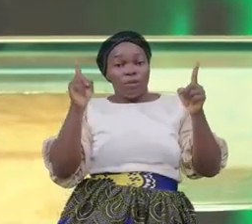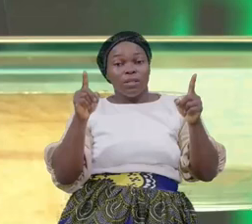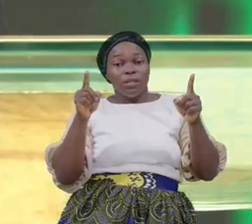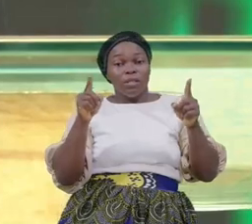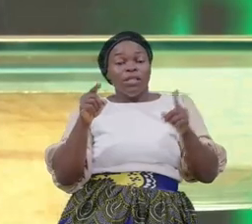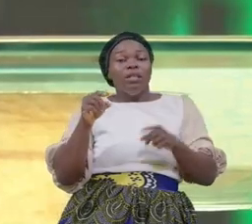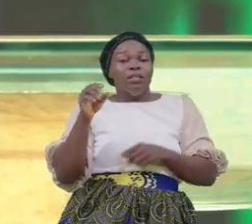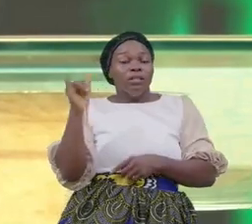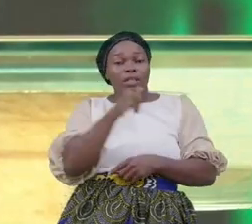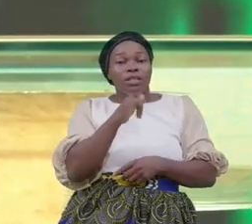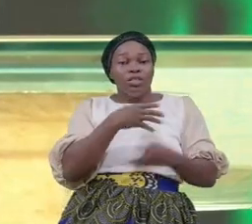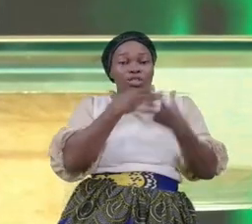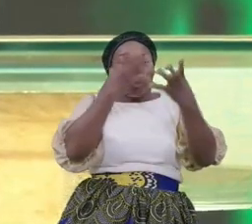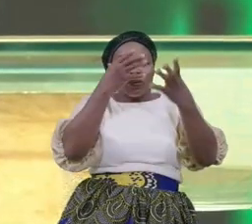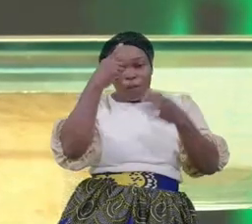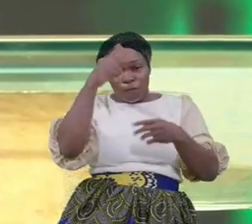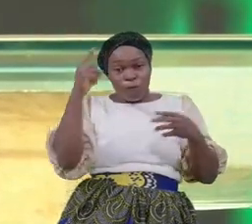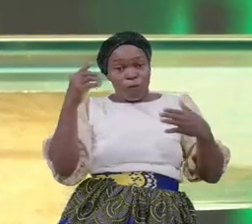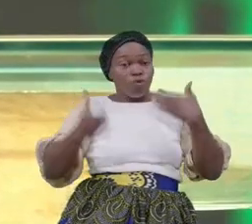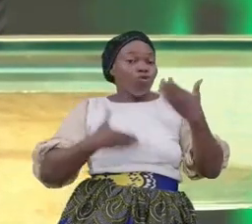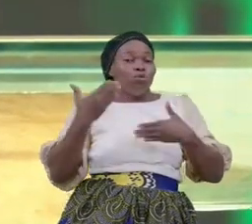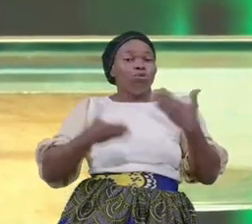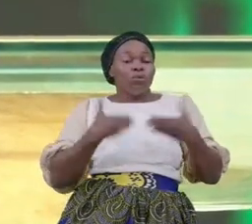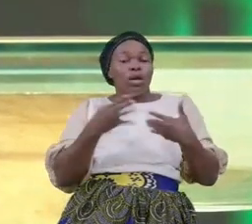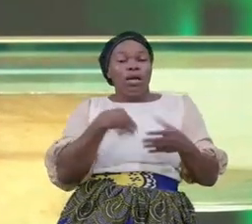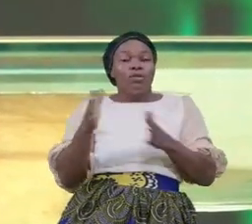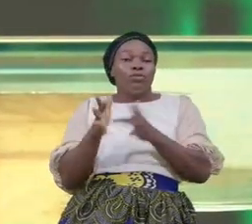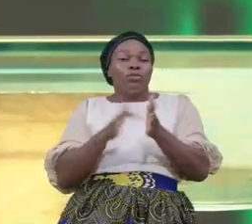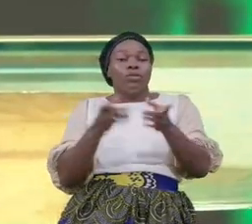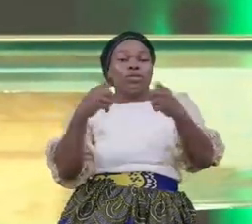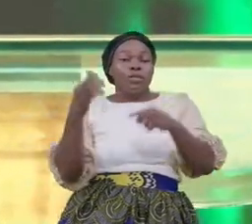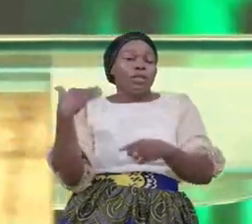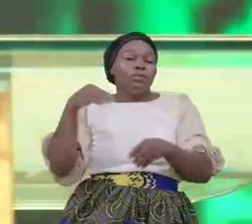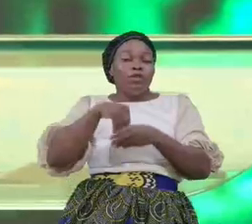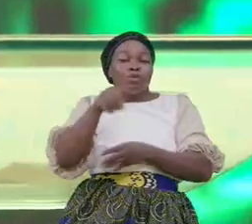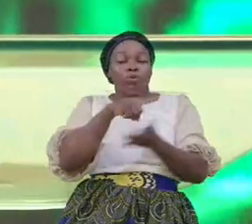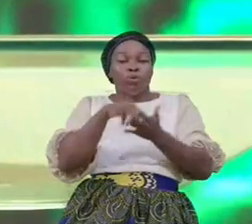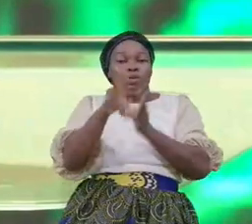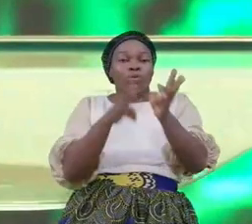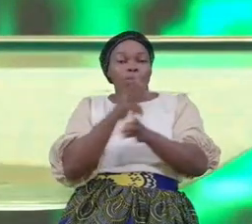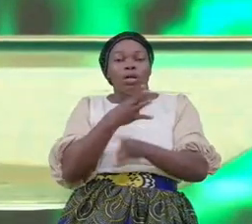crié de joie lorsque Jésus est venu dans ce monde et tous ces anges